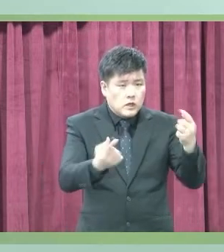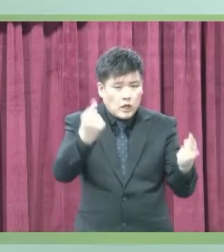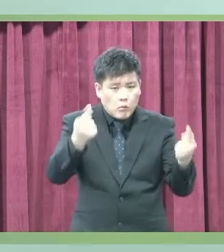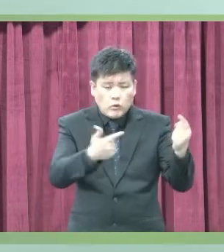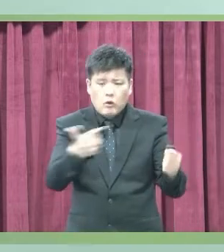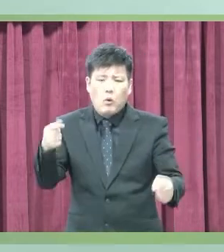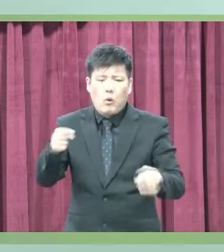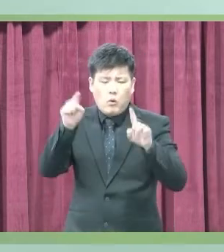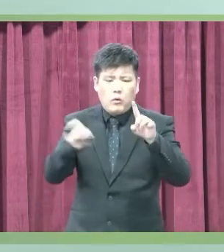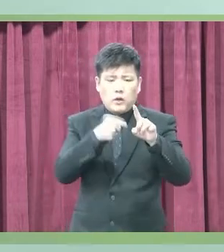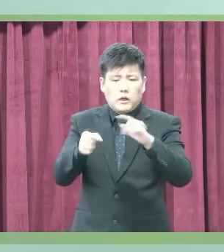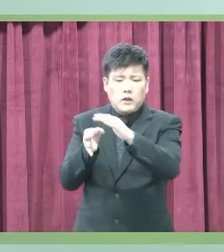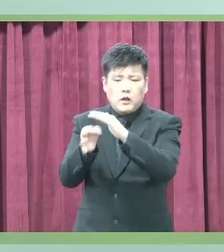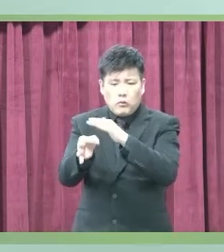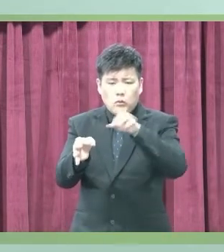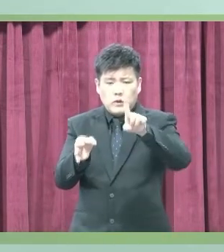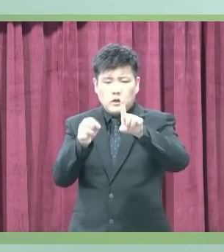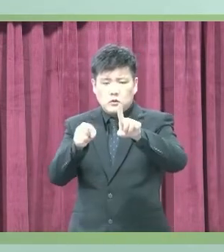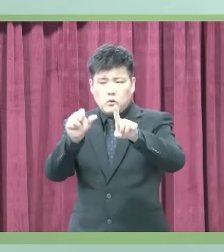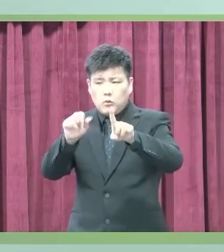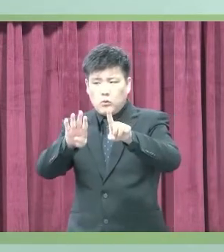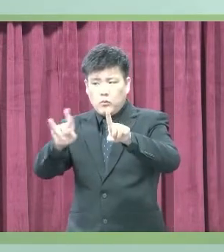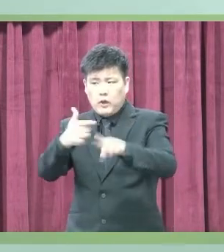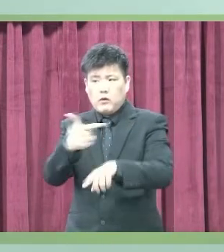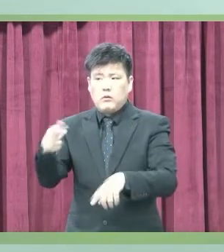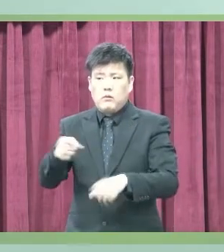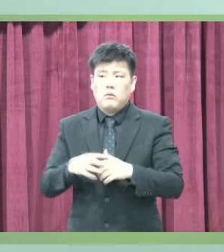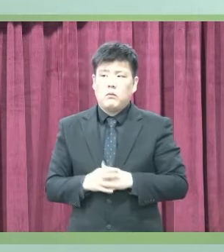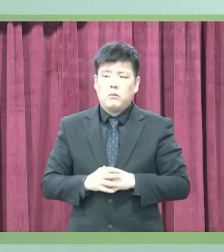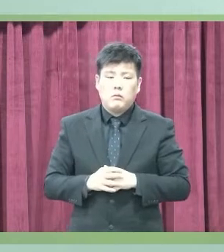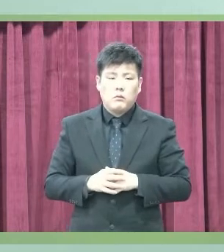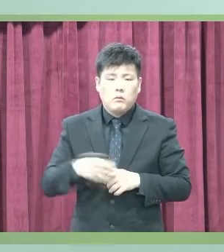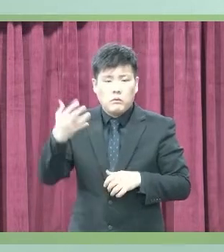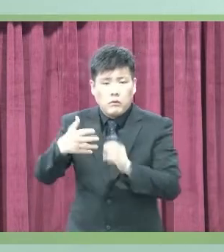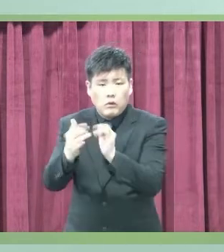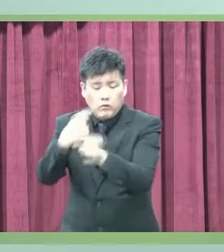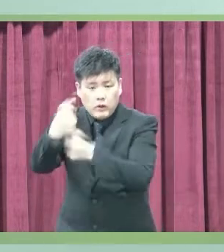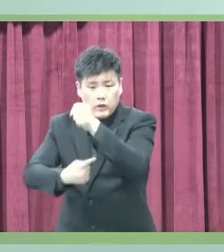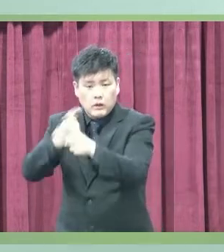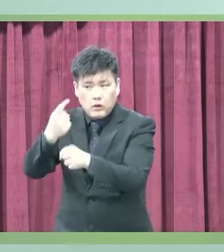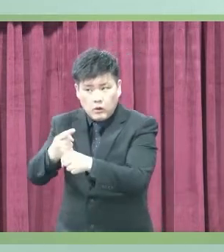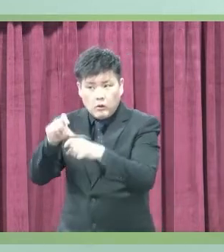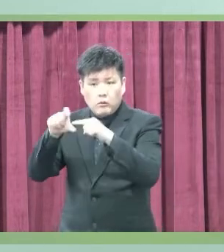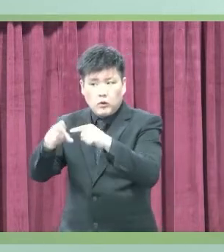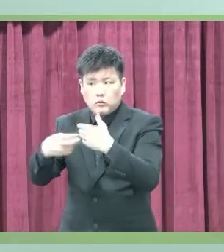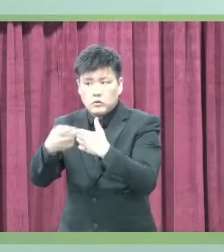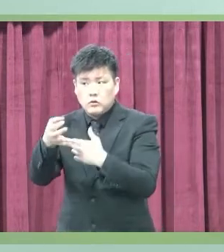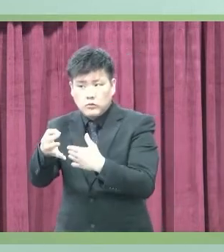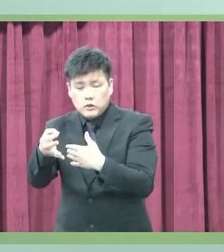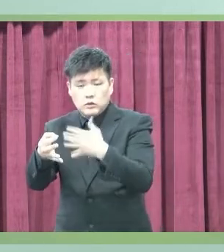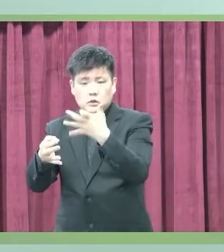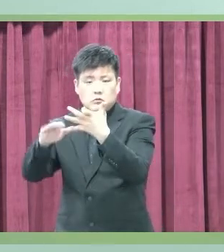본인 부담금은 1.2배 높습니다. 검진 미수검자의 1인당 연평균 총 진료비는